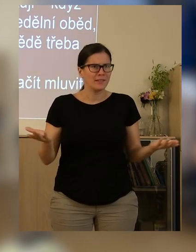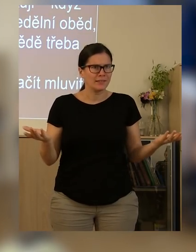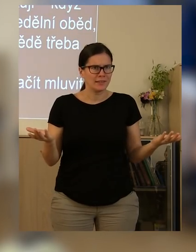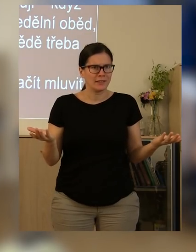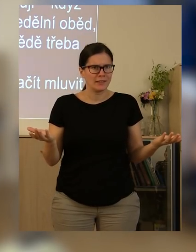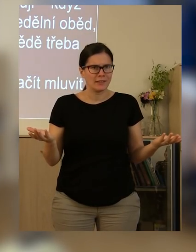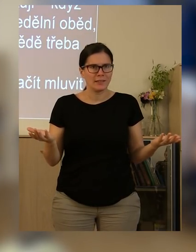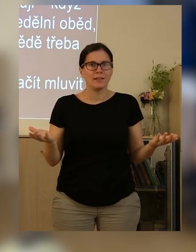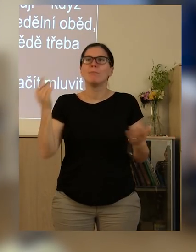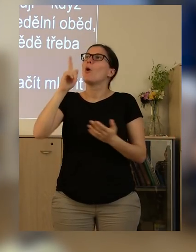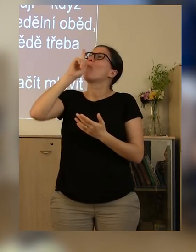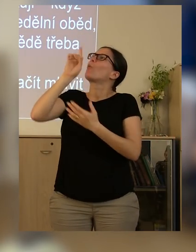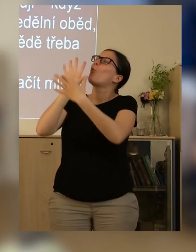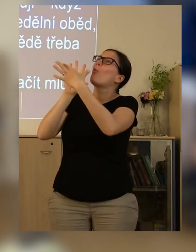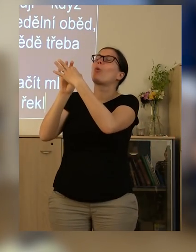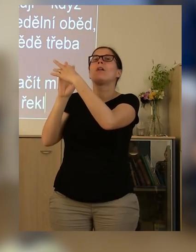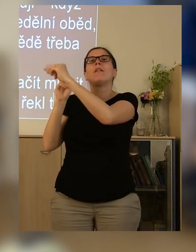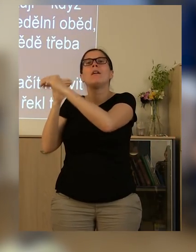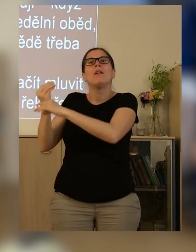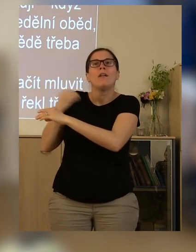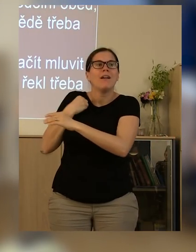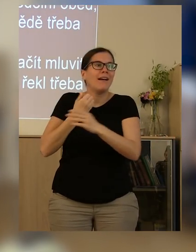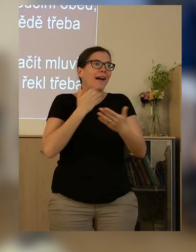O tom, co vám řekl třeba Bůh.